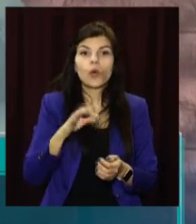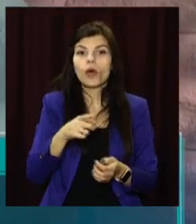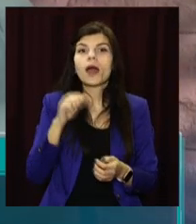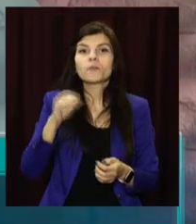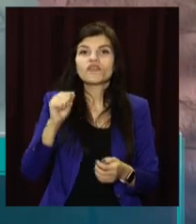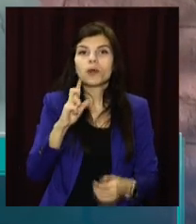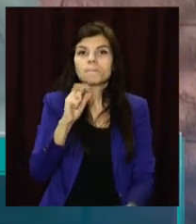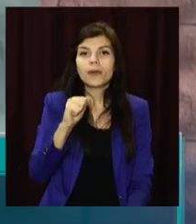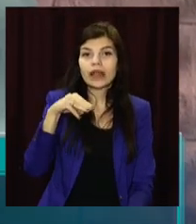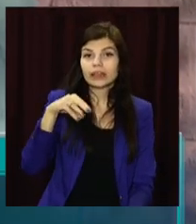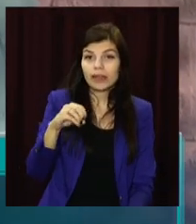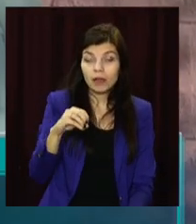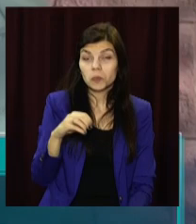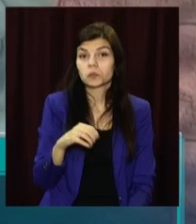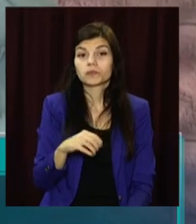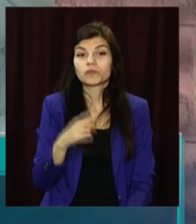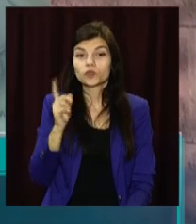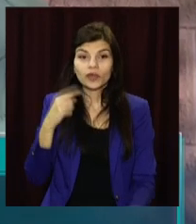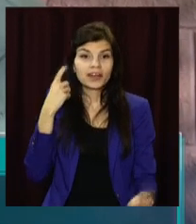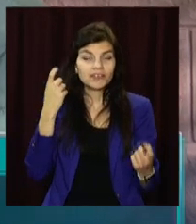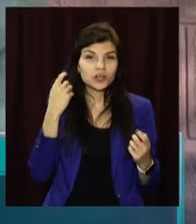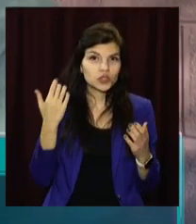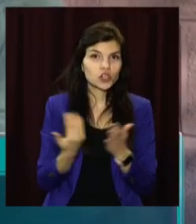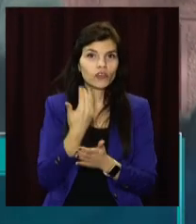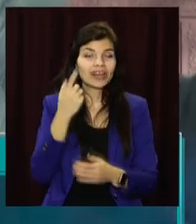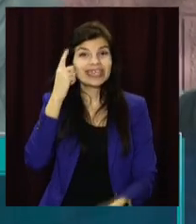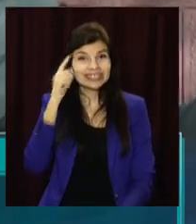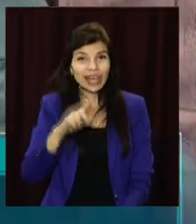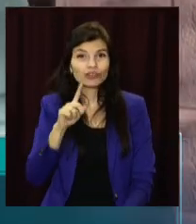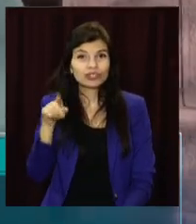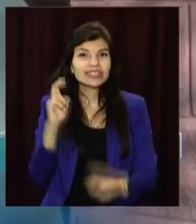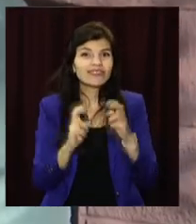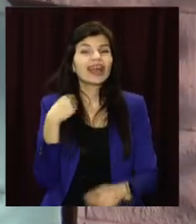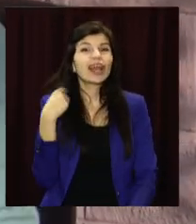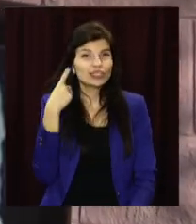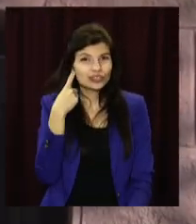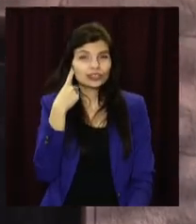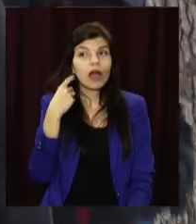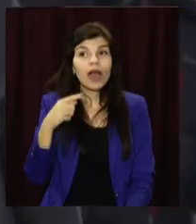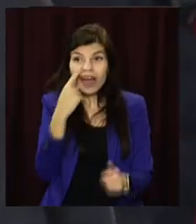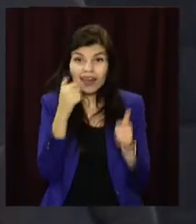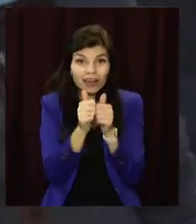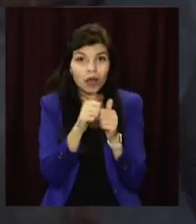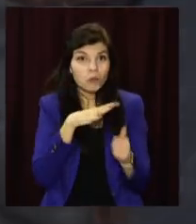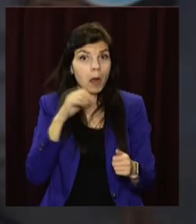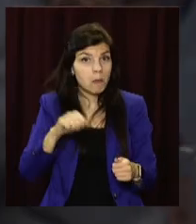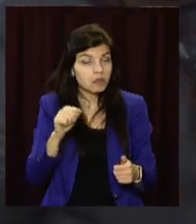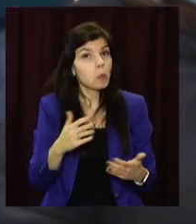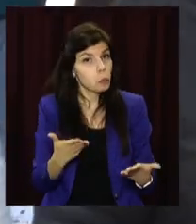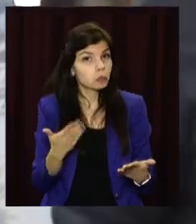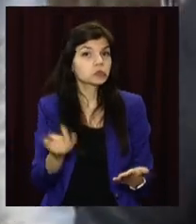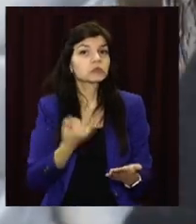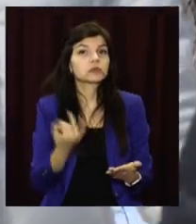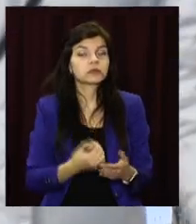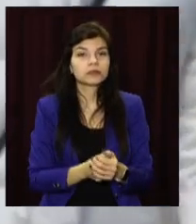якби, опять в очередной раз, зная, що був завод, а тут була півна. Це цікавий факт. Подорож, присвячена історії